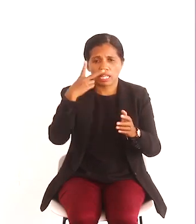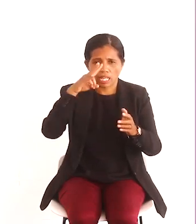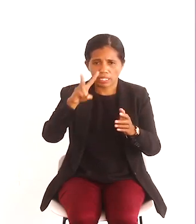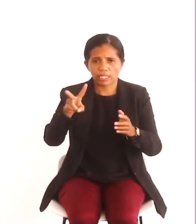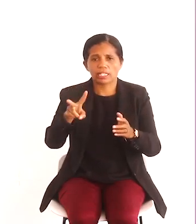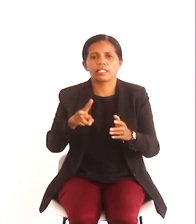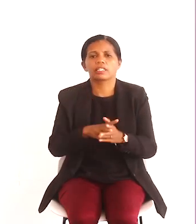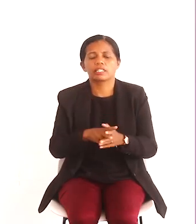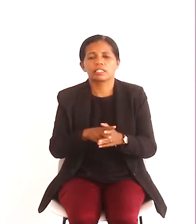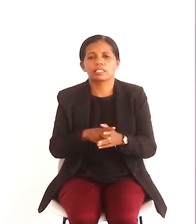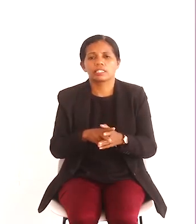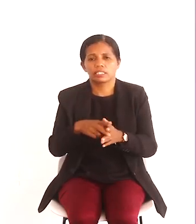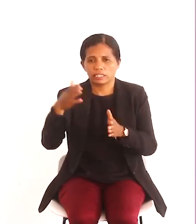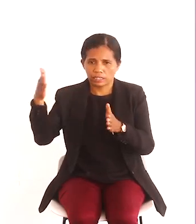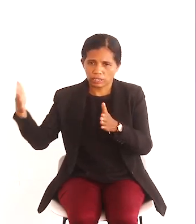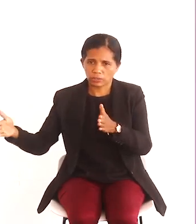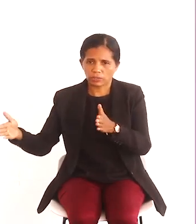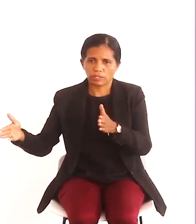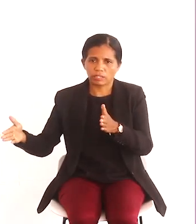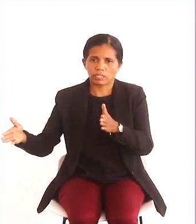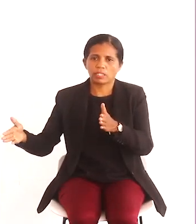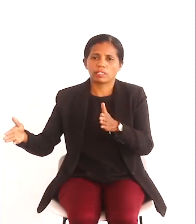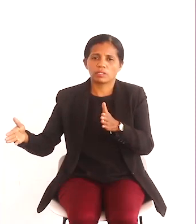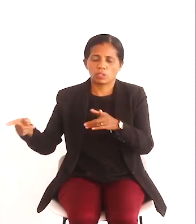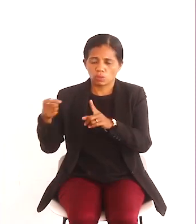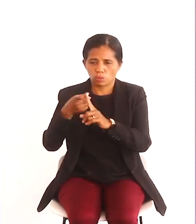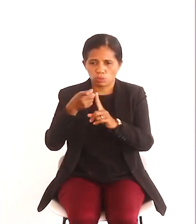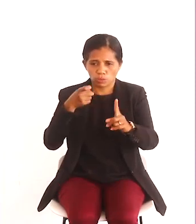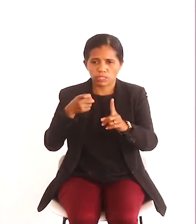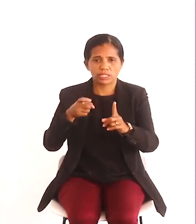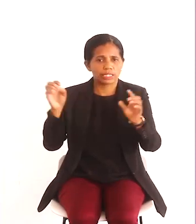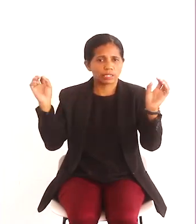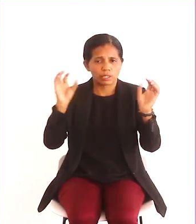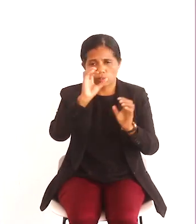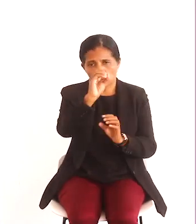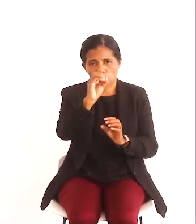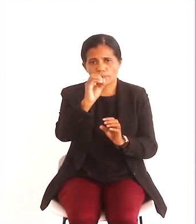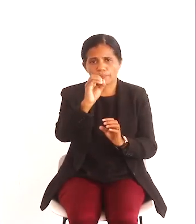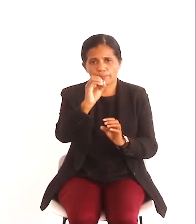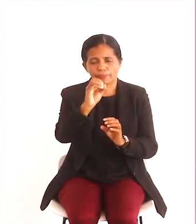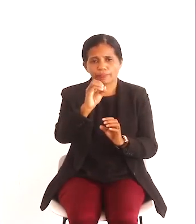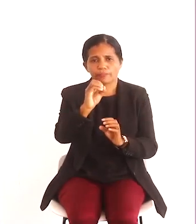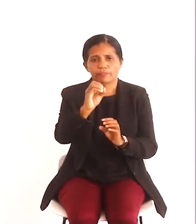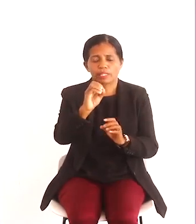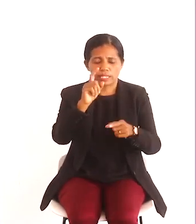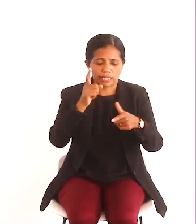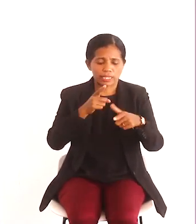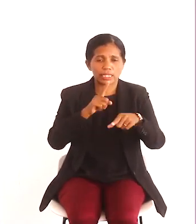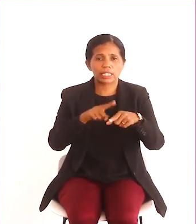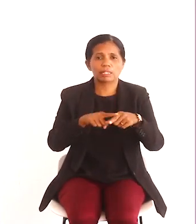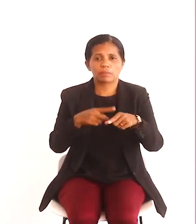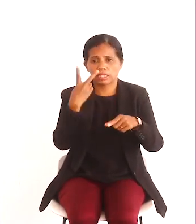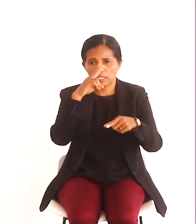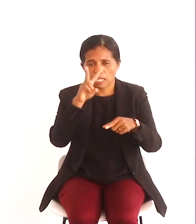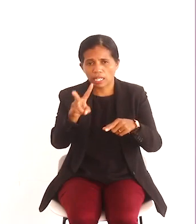ida, sira iha sorin dimangkaruk husi mamuk. Tipu ikus mak numero inteiru sira.